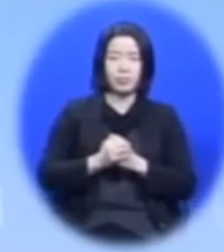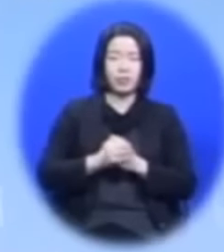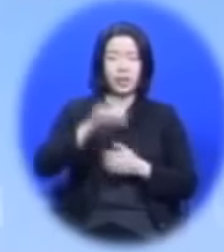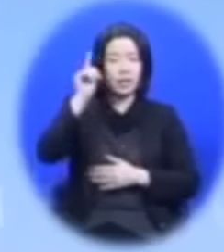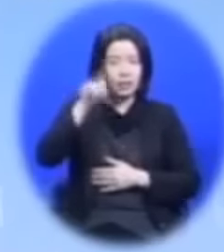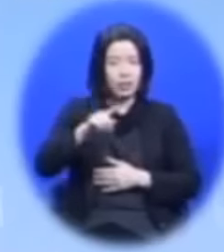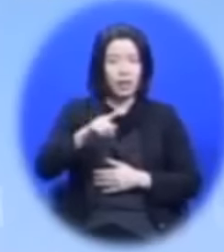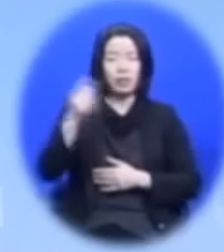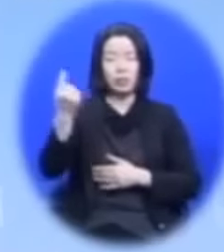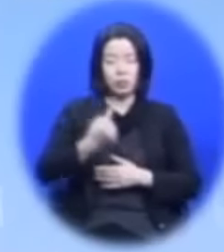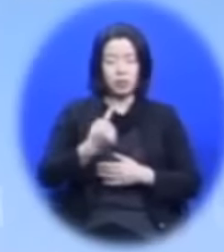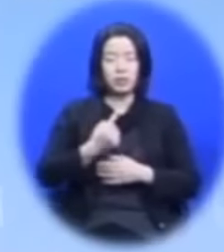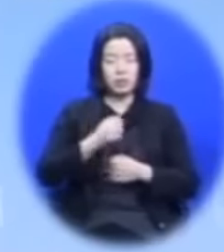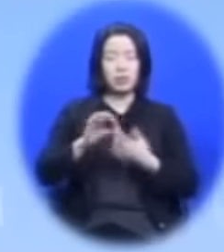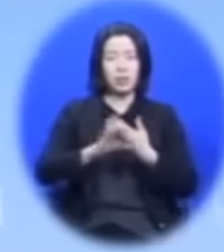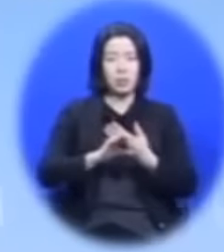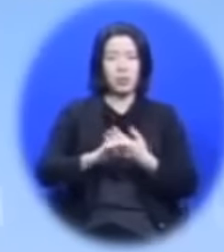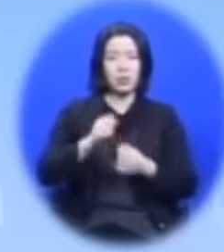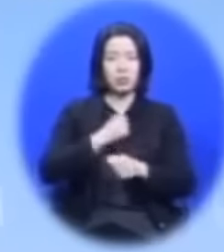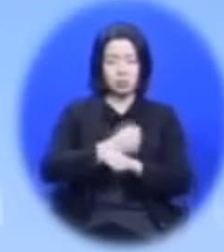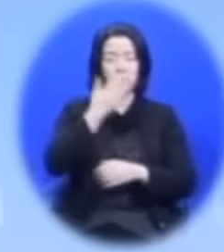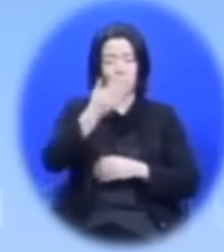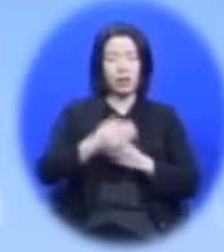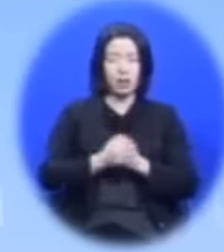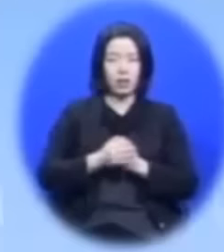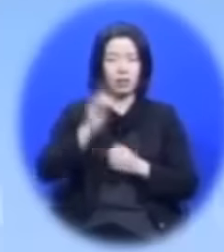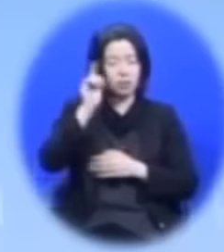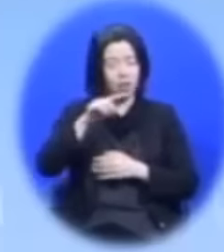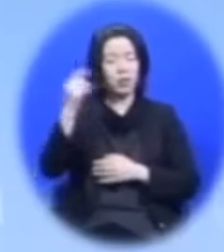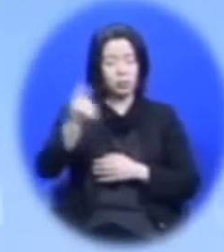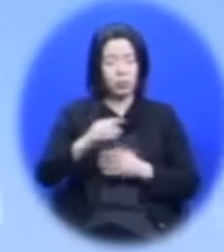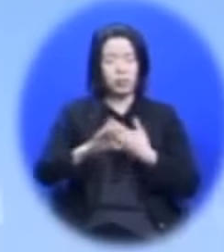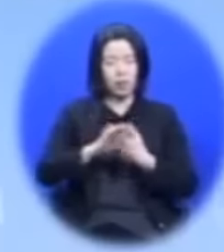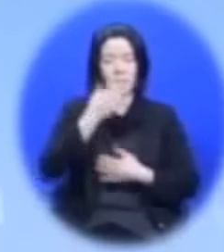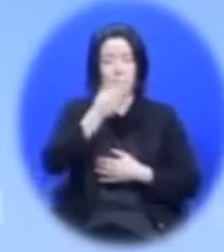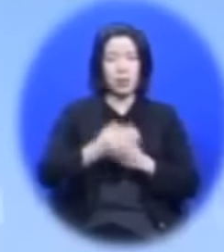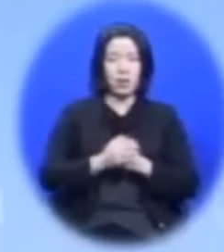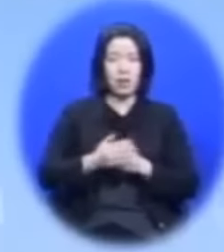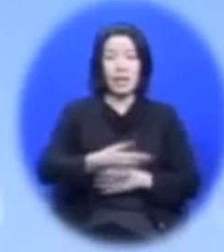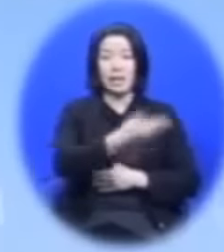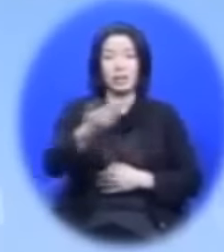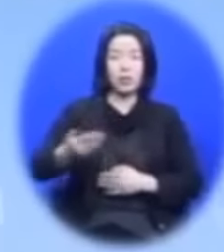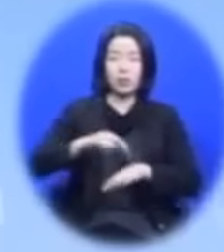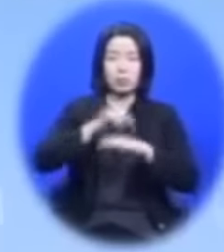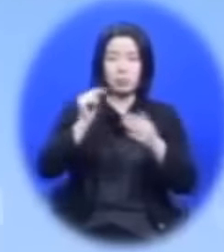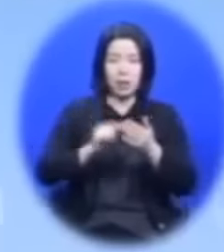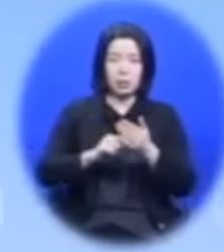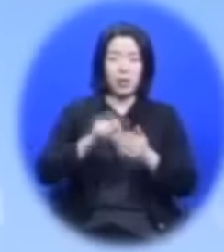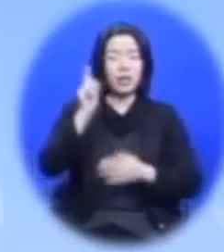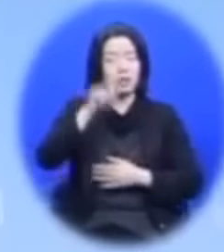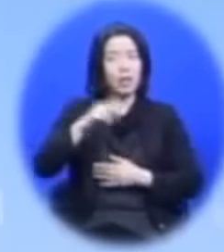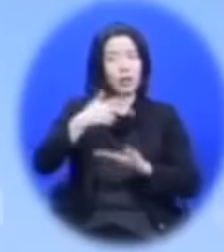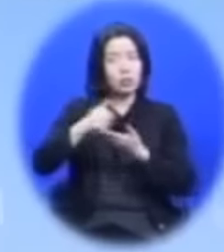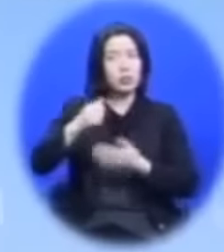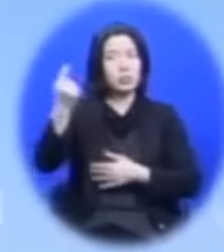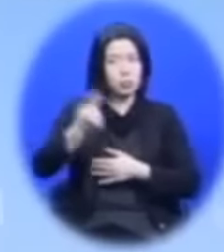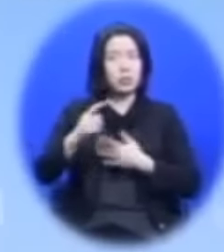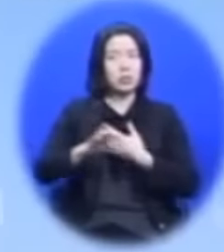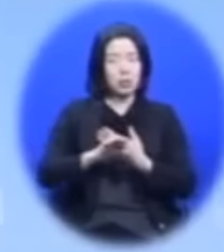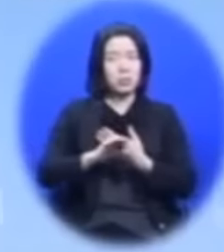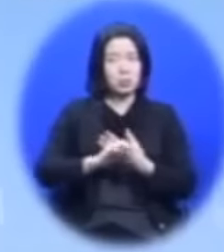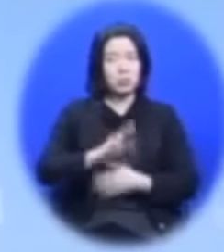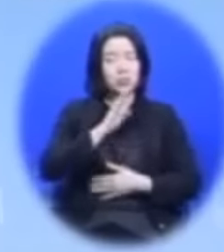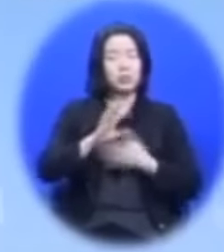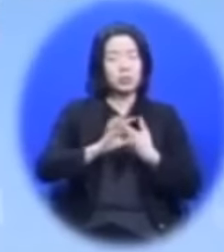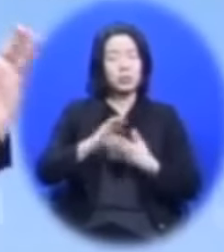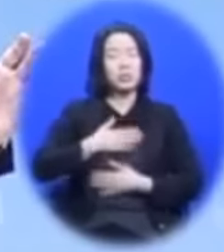내일 오신다면 하지요. 내일 오신다면. 여러분 마음에 내일 주님이 오신다면, 그러면